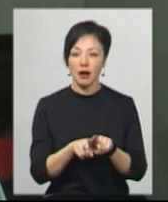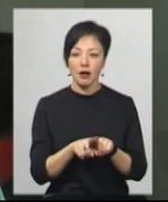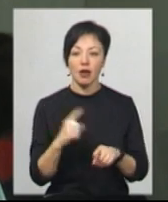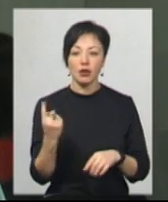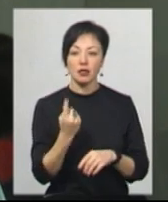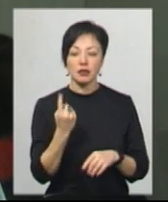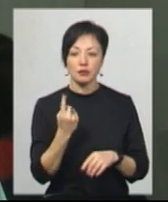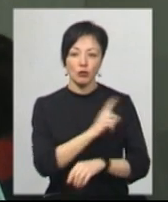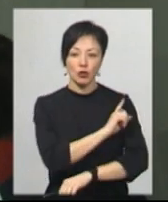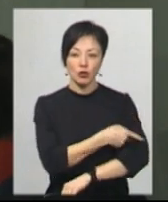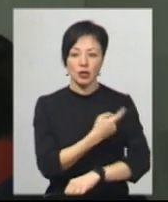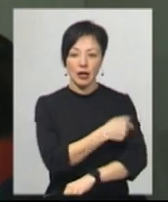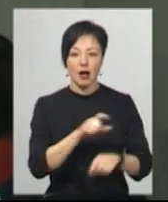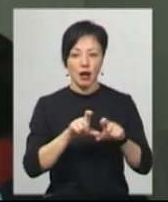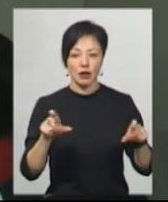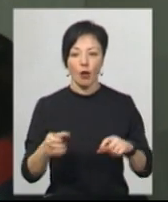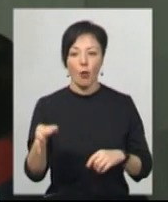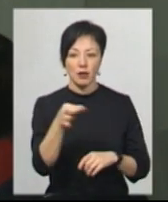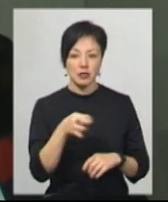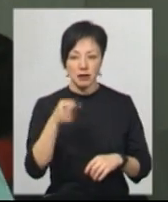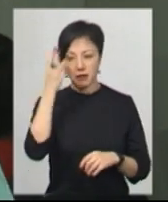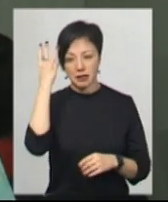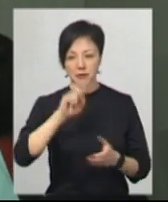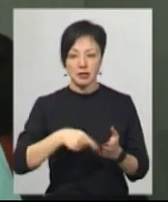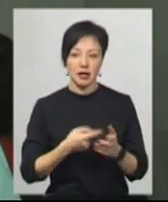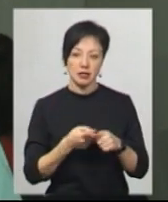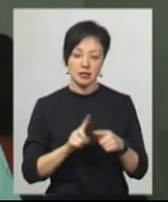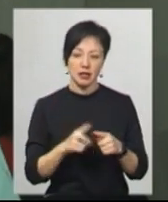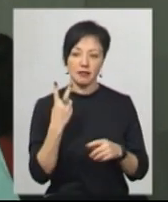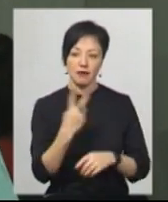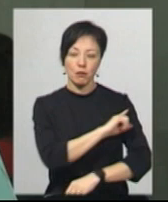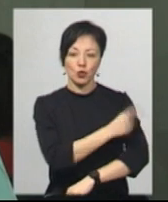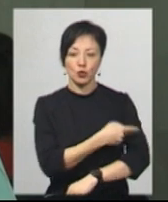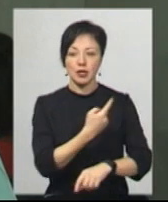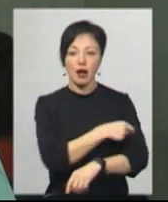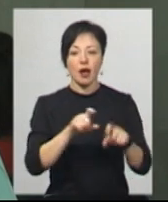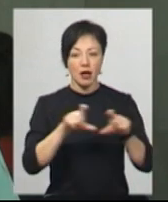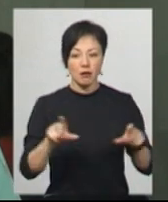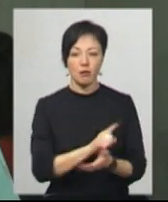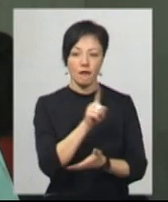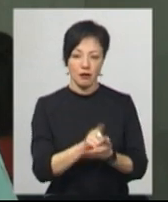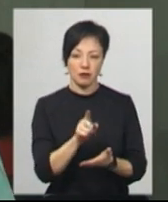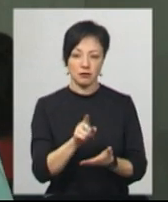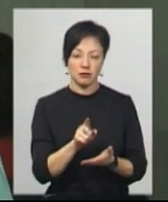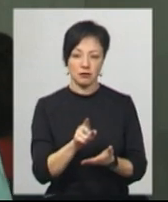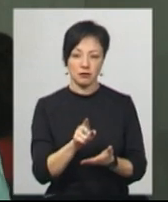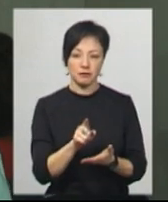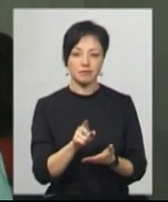із потужних лікарень, обласна і Хмельницька міська, це дві потужних лікарні, які повинен,